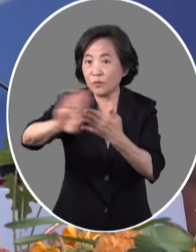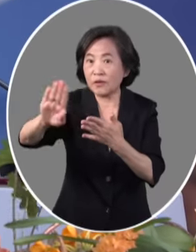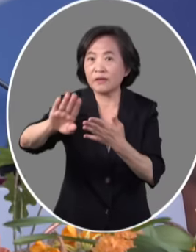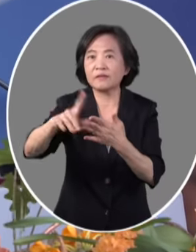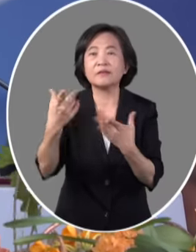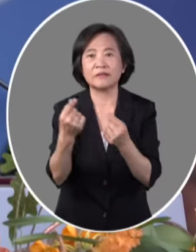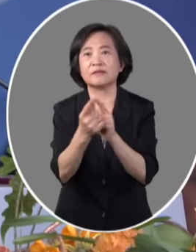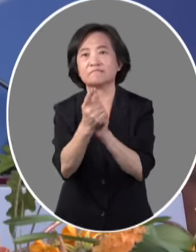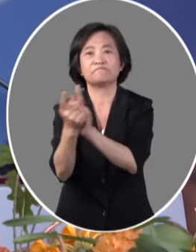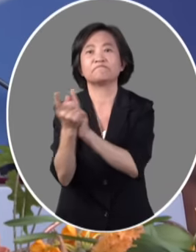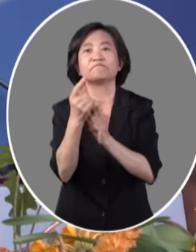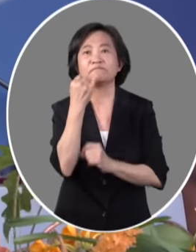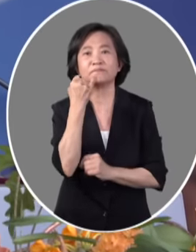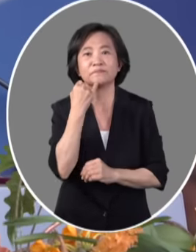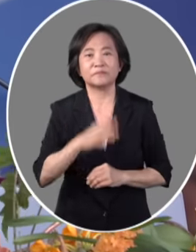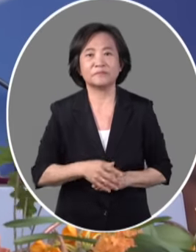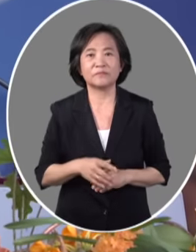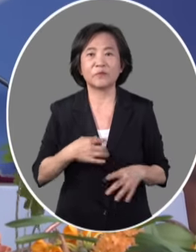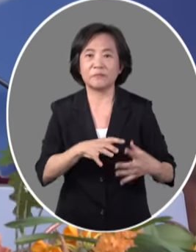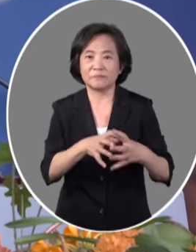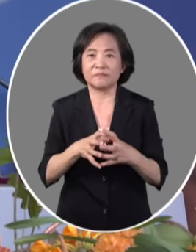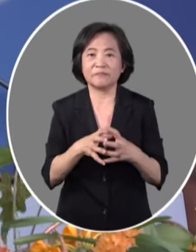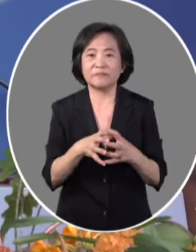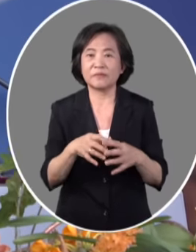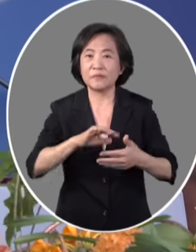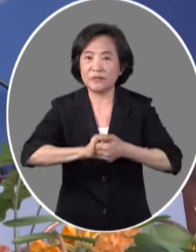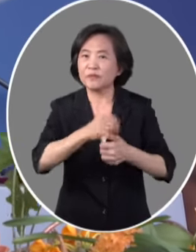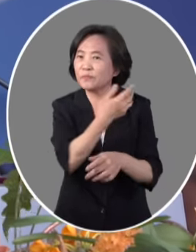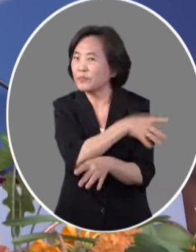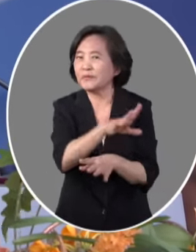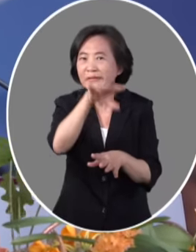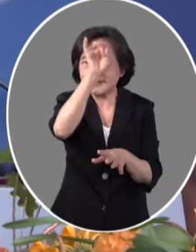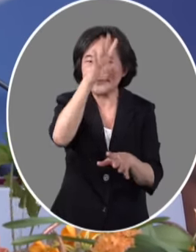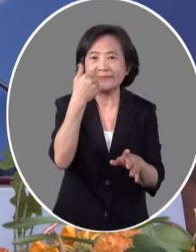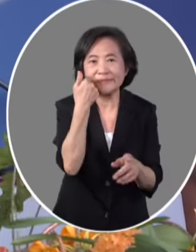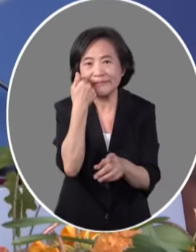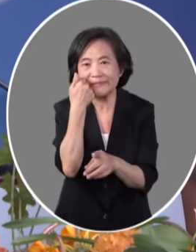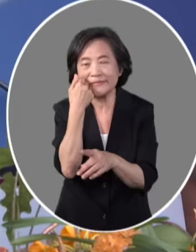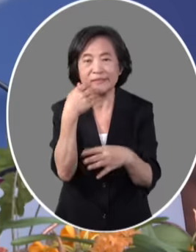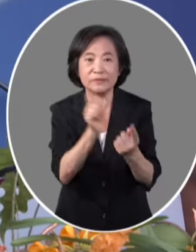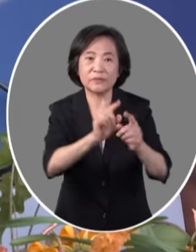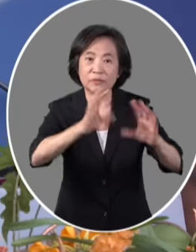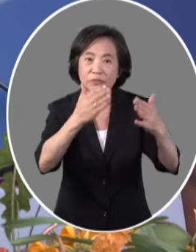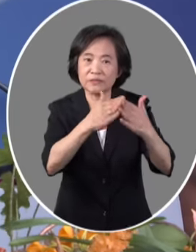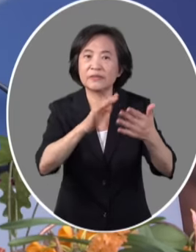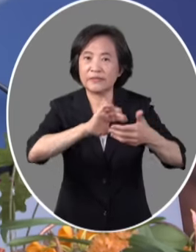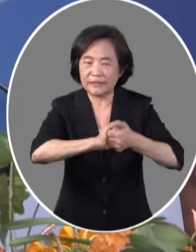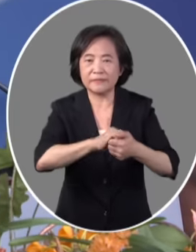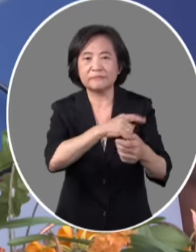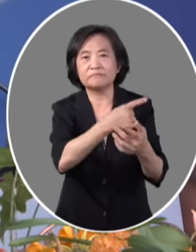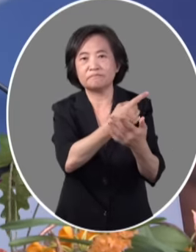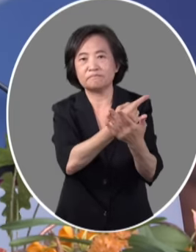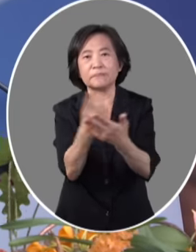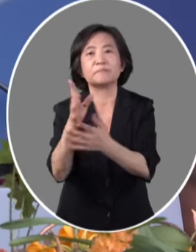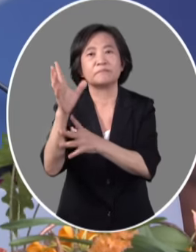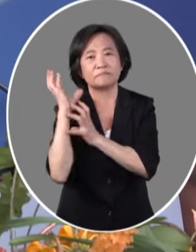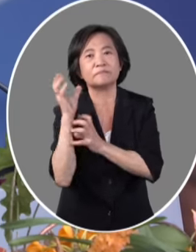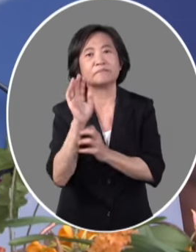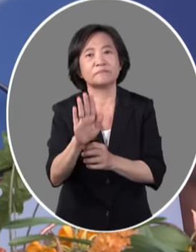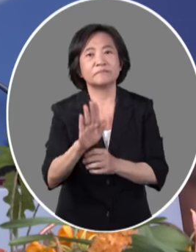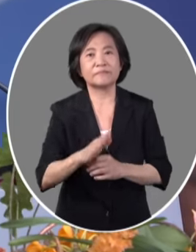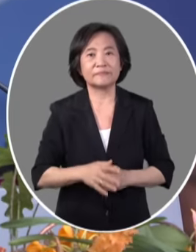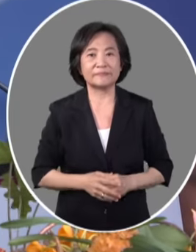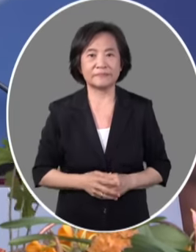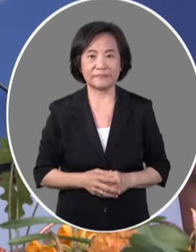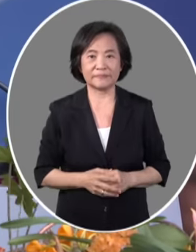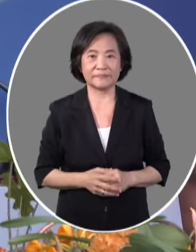致。我相信这是我们不分朝野政党对国家的共同责任。